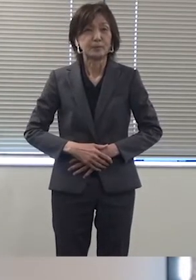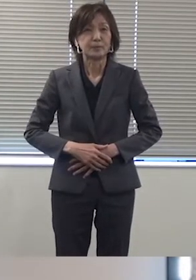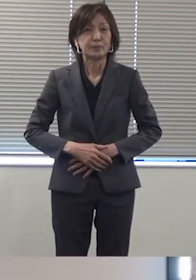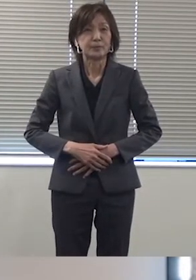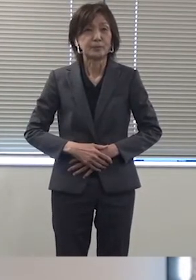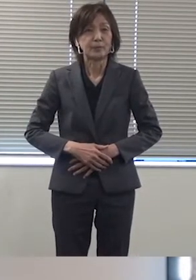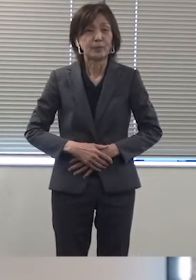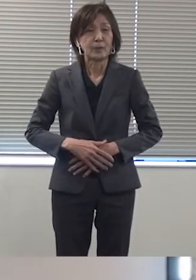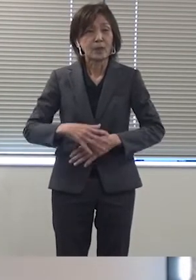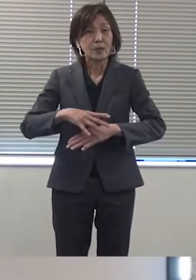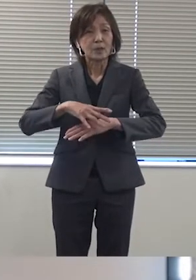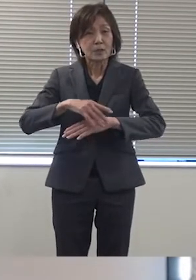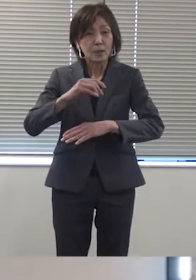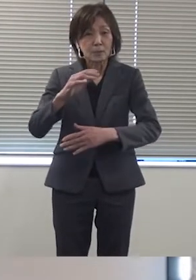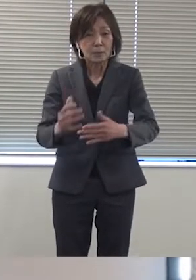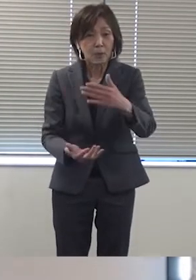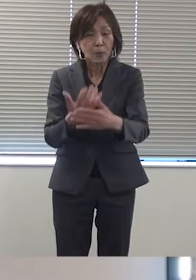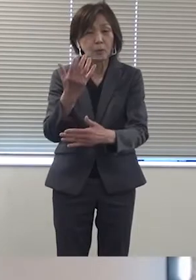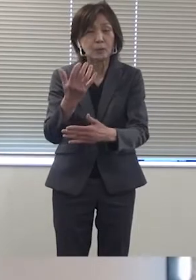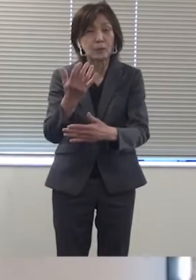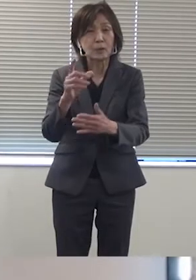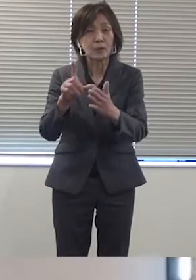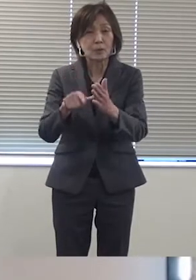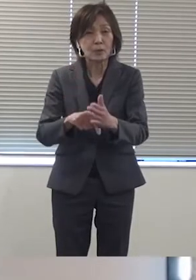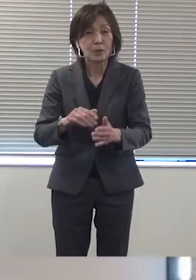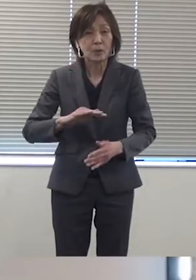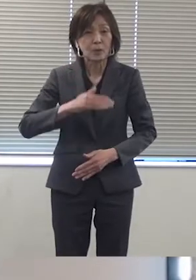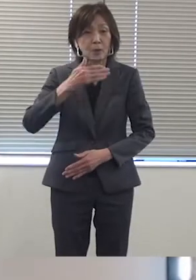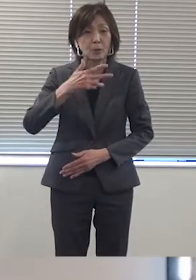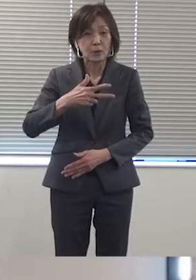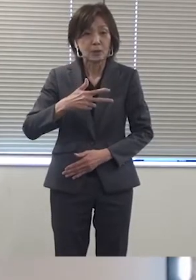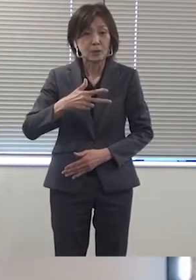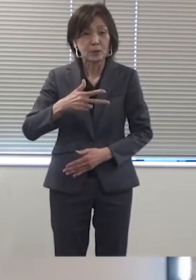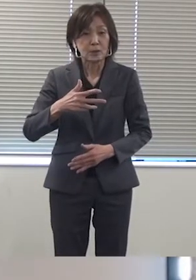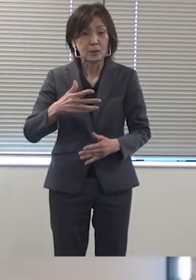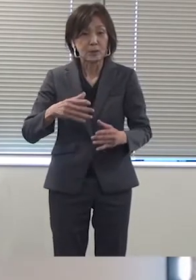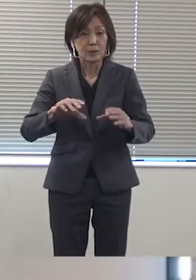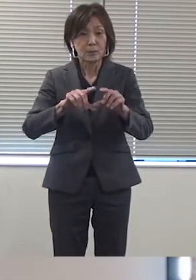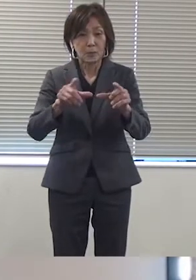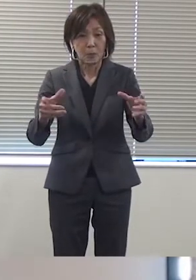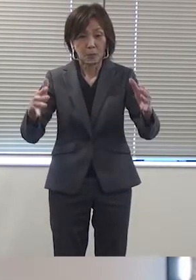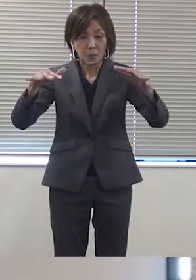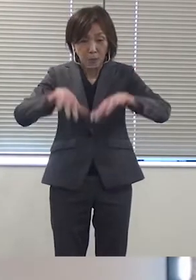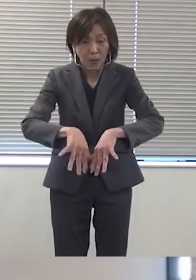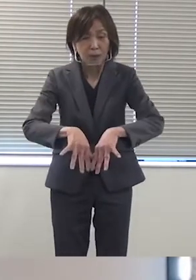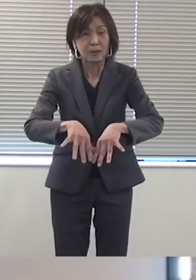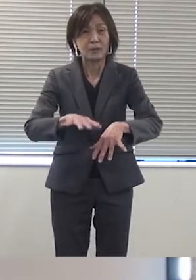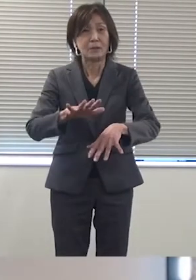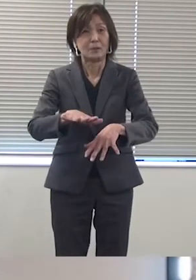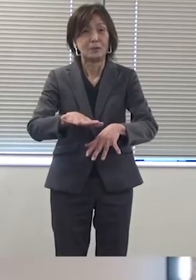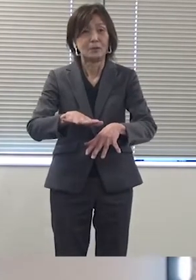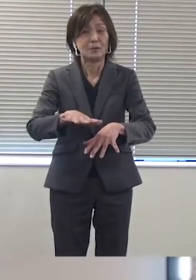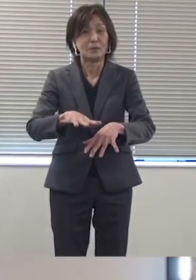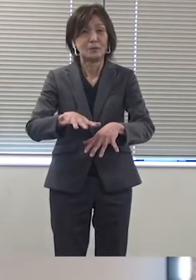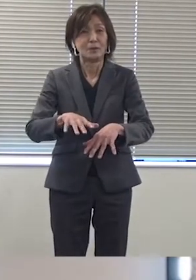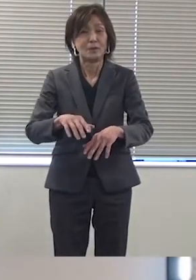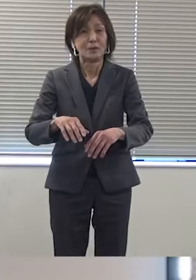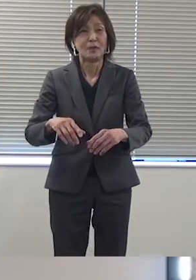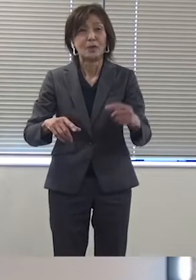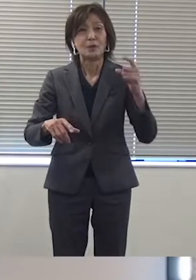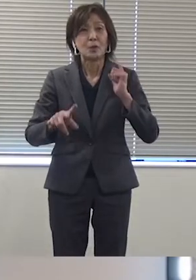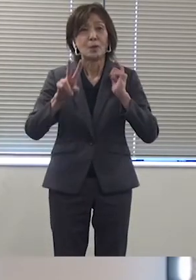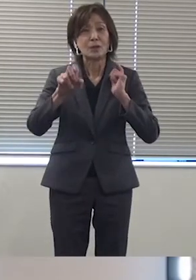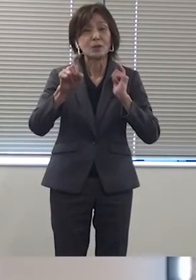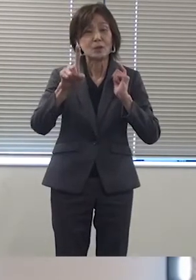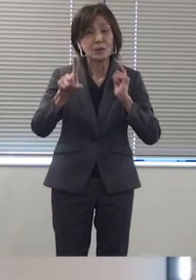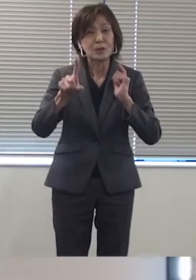ので、昭和21年の一番小さな地震でも 1.2 メートルから 1.5 メートルぐらい陥没してます